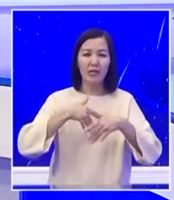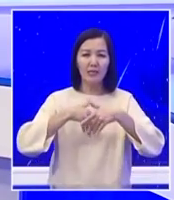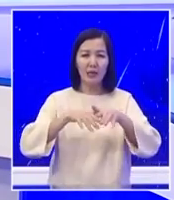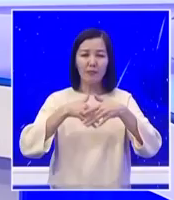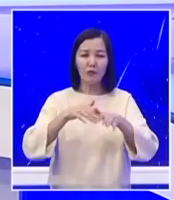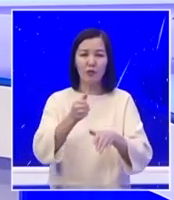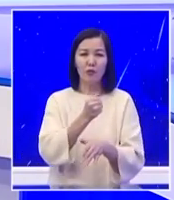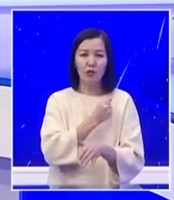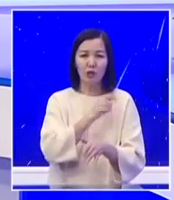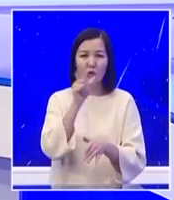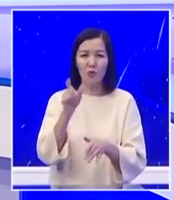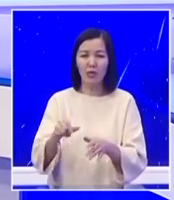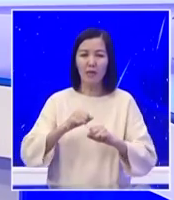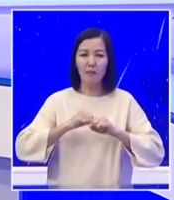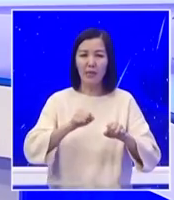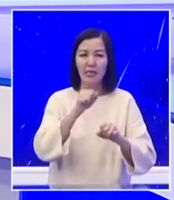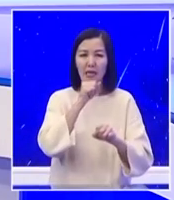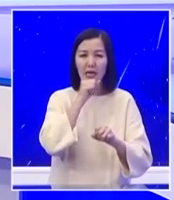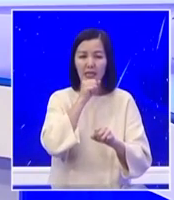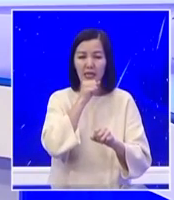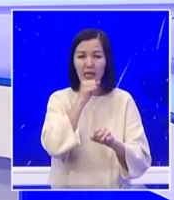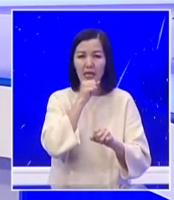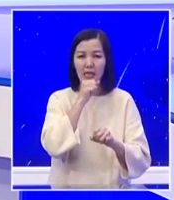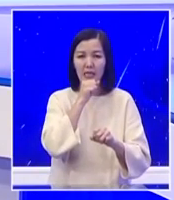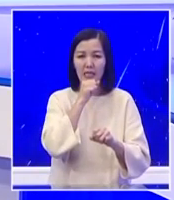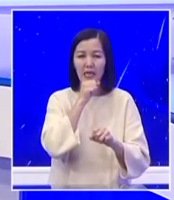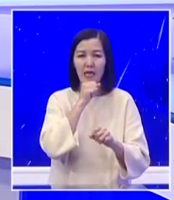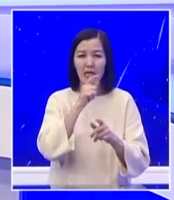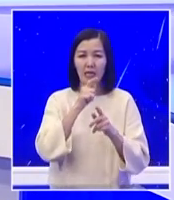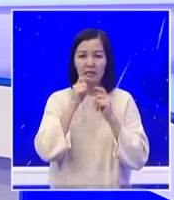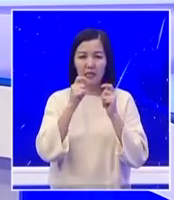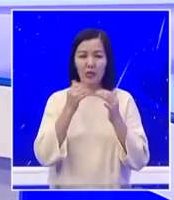өткен жауынгерлер батыр аталарының көңілін босатып, жүрегін тебірентті.